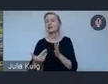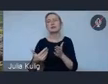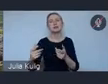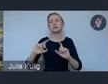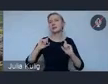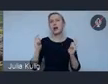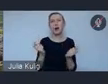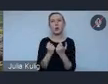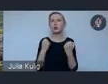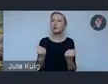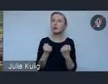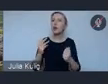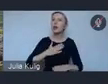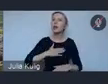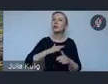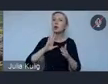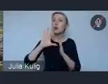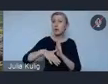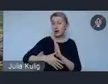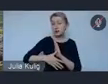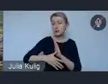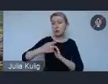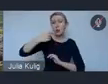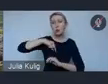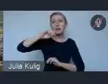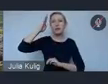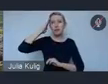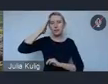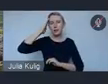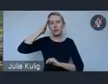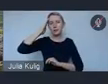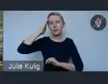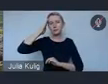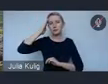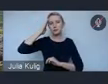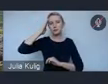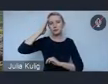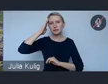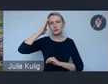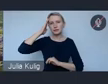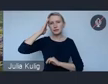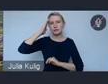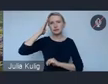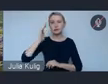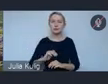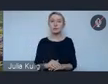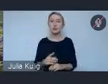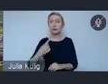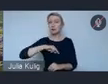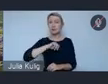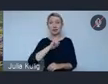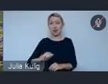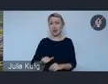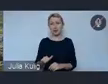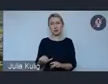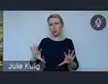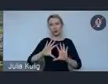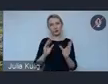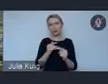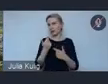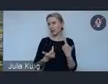działania naszego miasta ponieważ zdajemy sobie sprawę z tego że sami tego wszystkiego